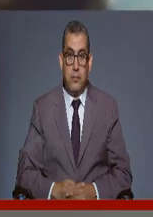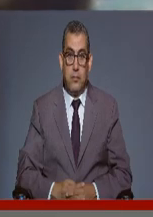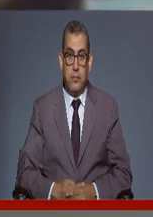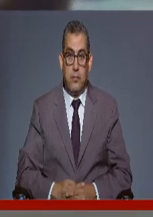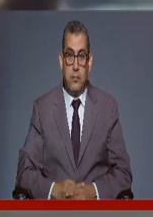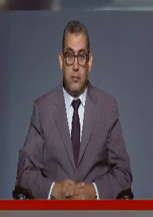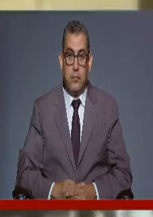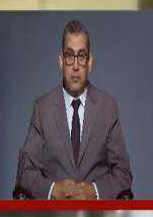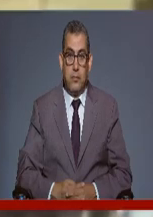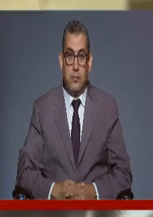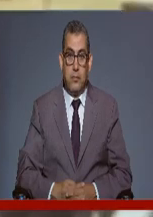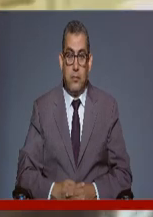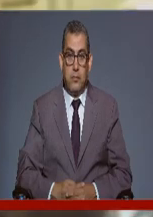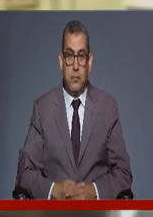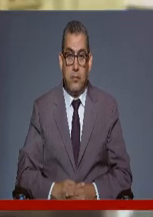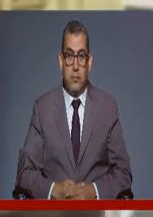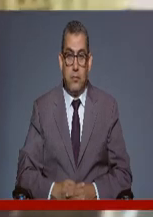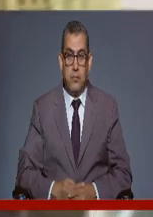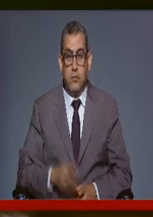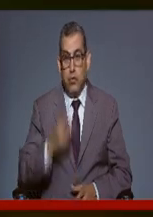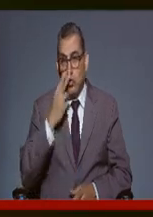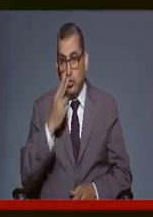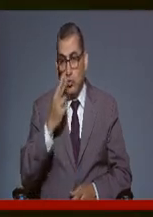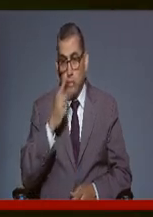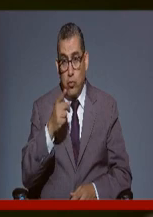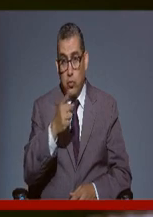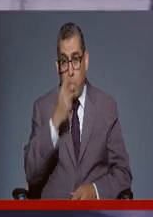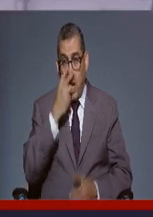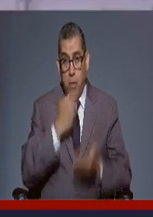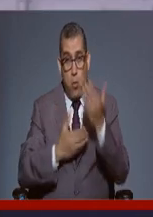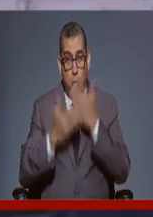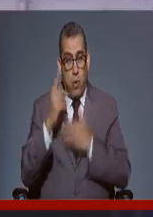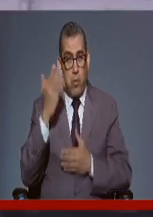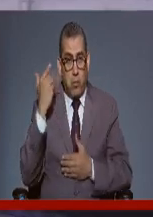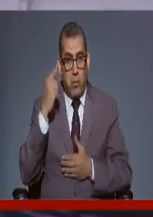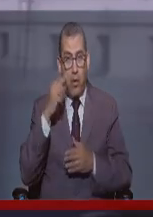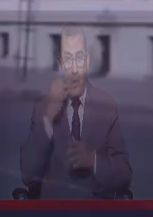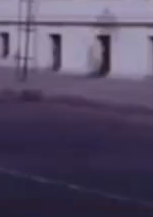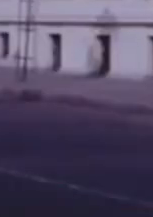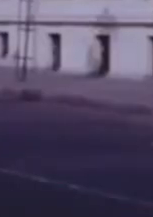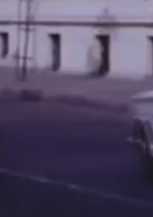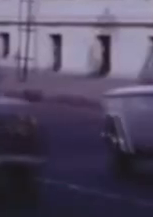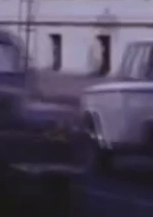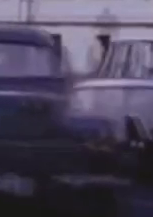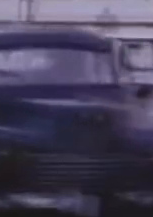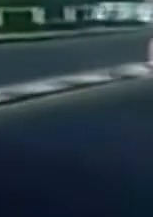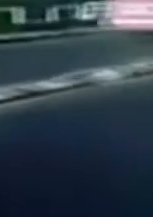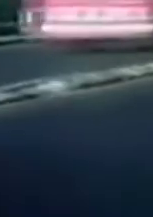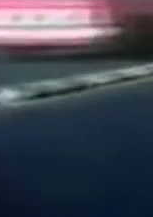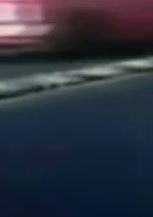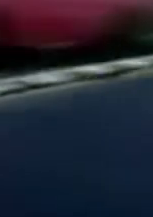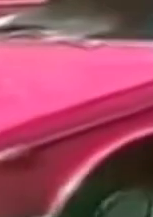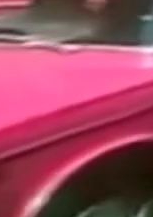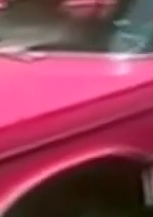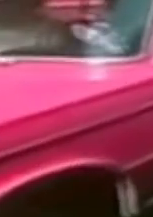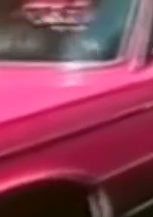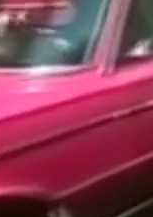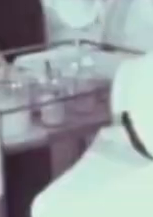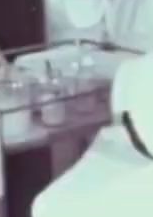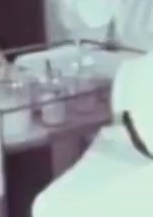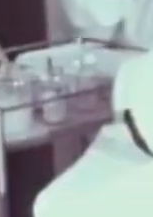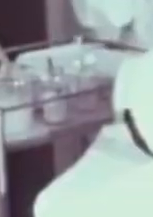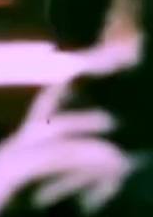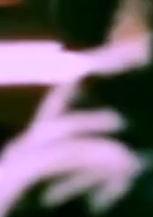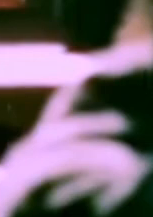المشاهد دي مش من زمن بعيد في اجيال لسه موجودين وسطينا وشاهدين على الوقت ده الوقت اللي كان سهل فيه روحه